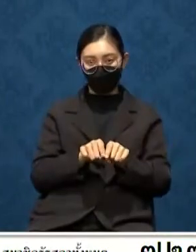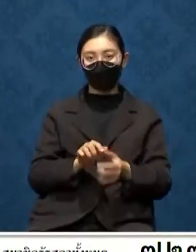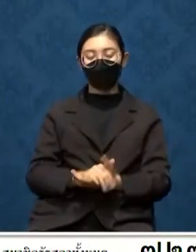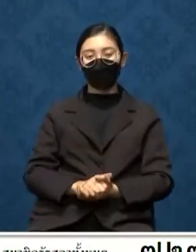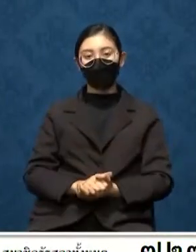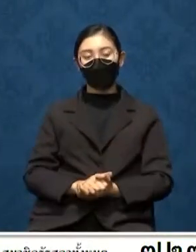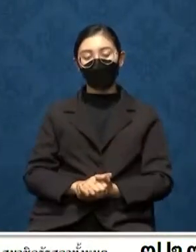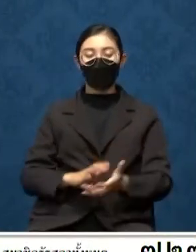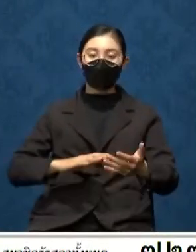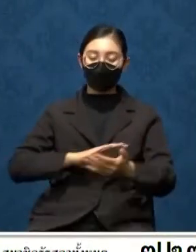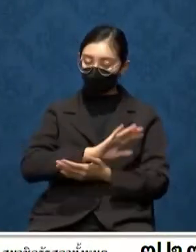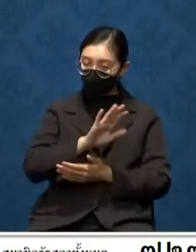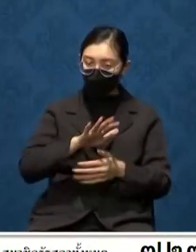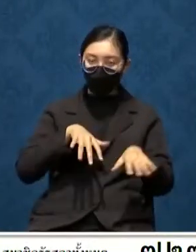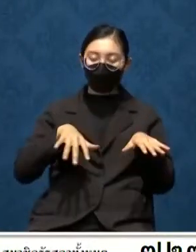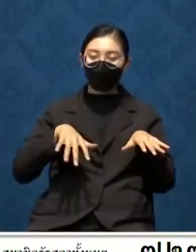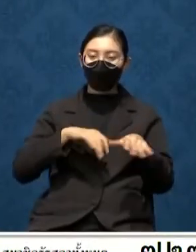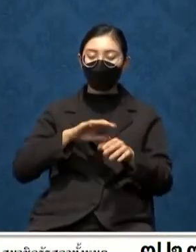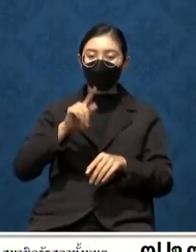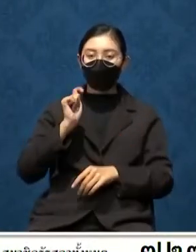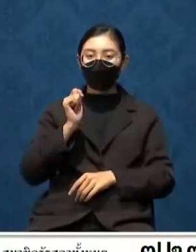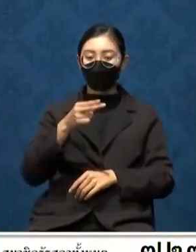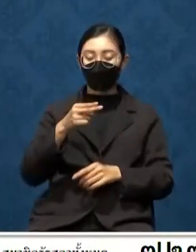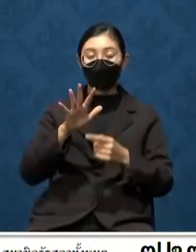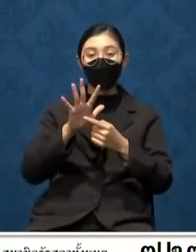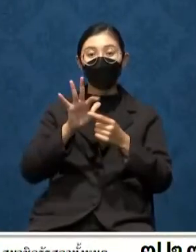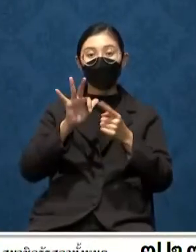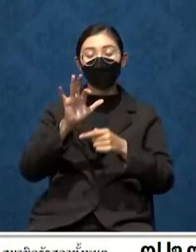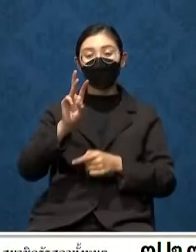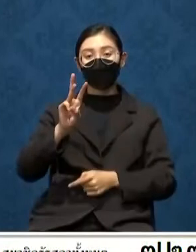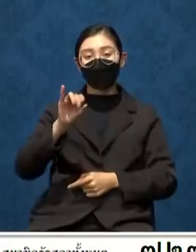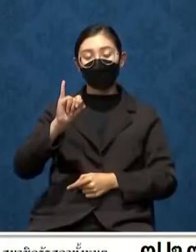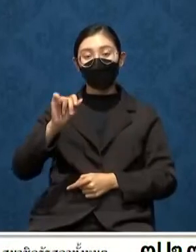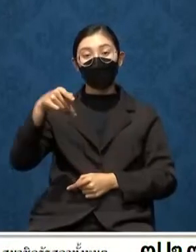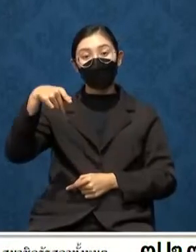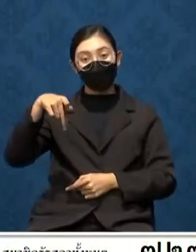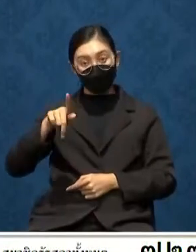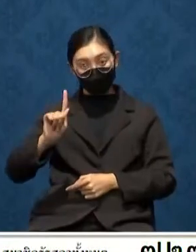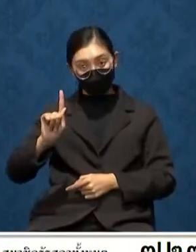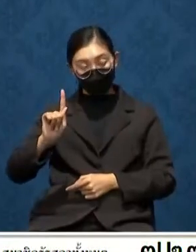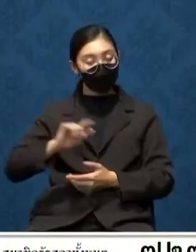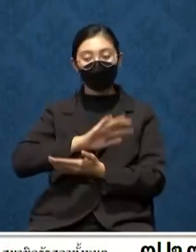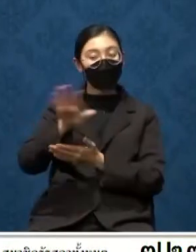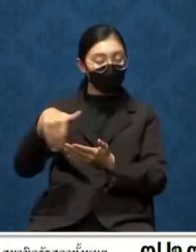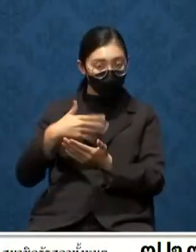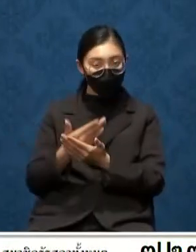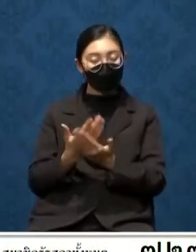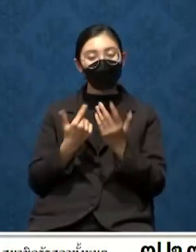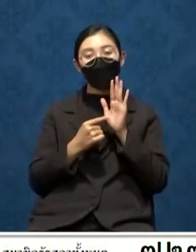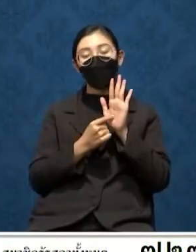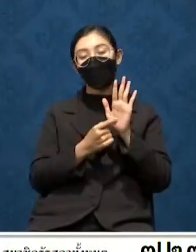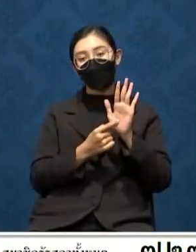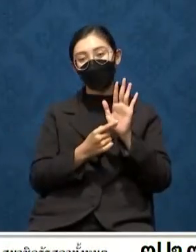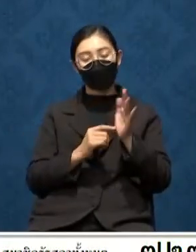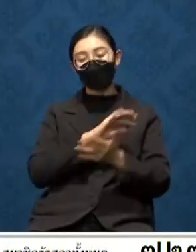หรือไม่มีอะนั้นผมไม่ติดใจเพราะผมคิดว่าบางแห่งเนี่ยมันมีการเน้นย้ำเช่นคำว่าทั่วไปไม่เสียค่าใช้จ่ายซึ่งใน